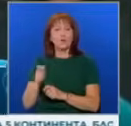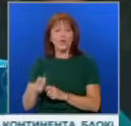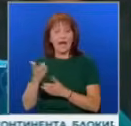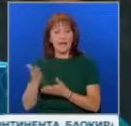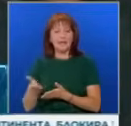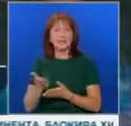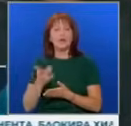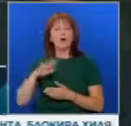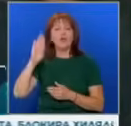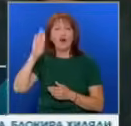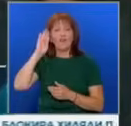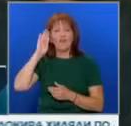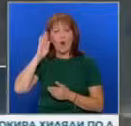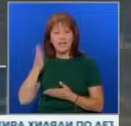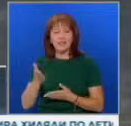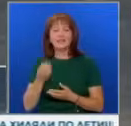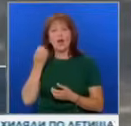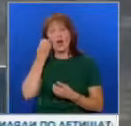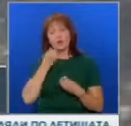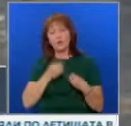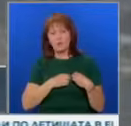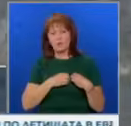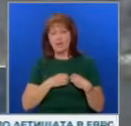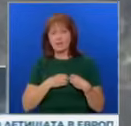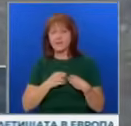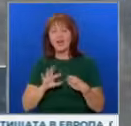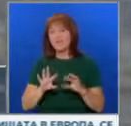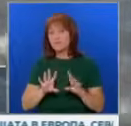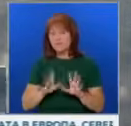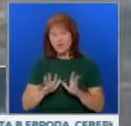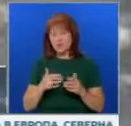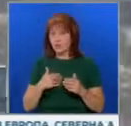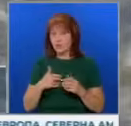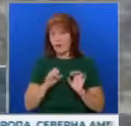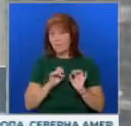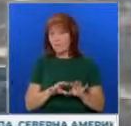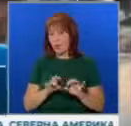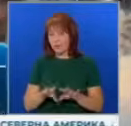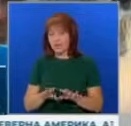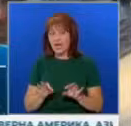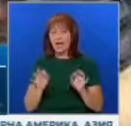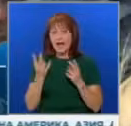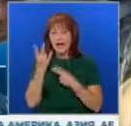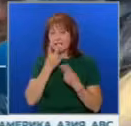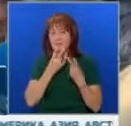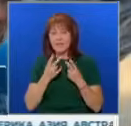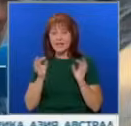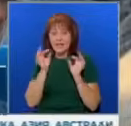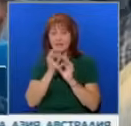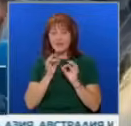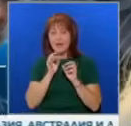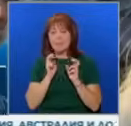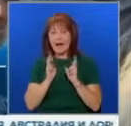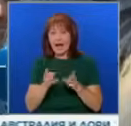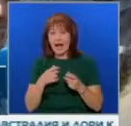от военните, добре, от доброволците. Чухте... Вероятно ще има пропуски, те ще се направят. Но разберете, няма как в този момент аз да